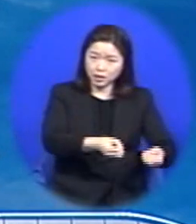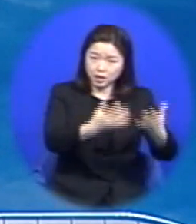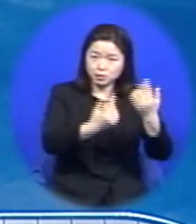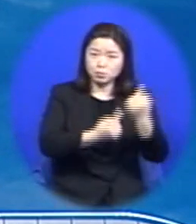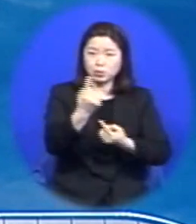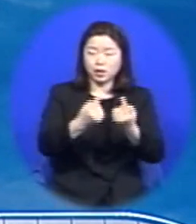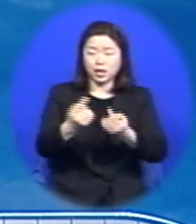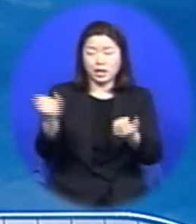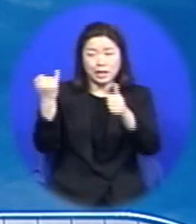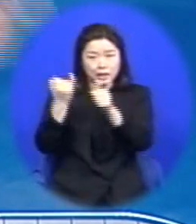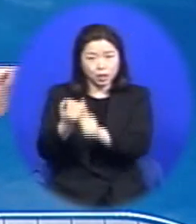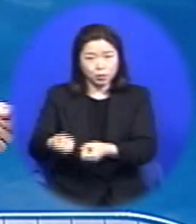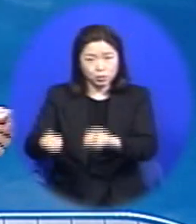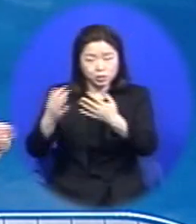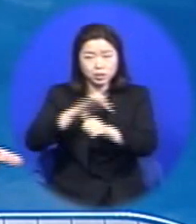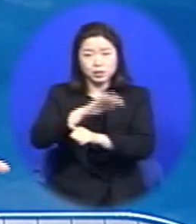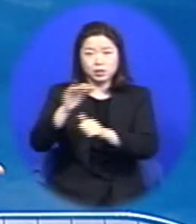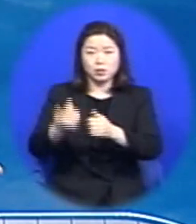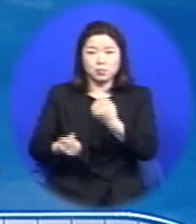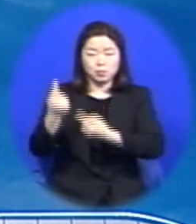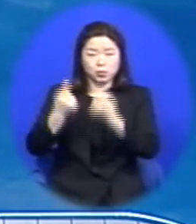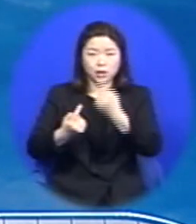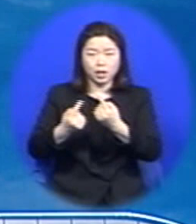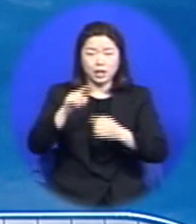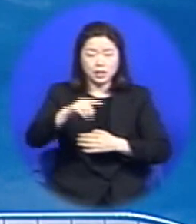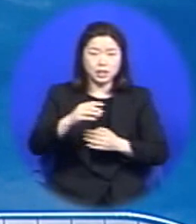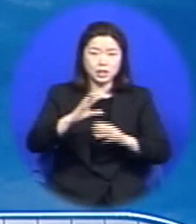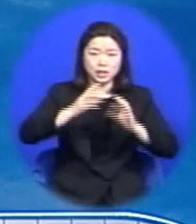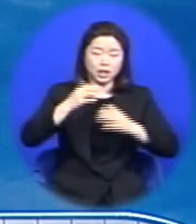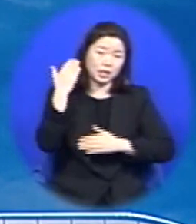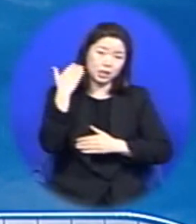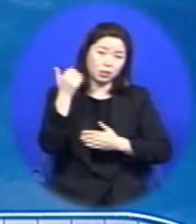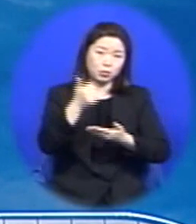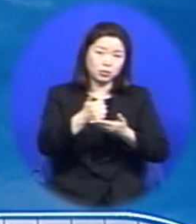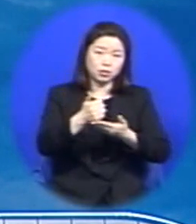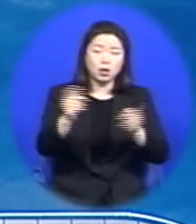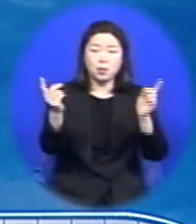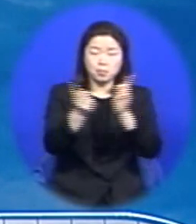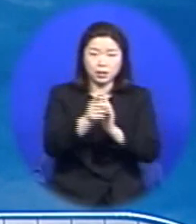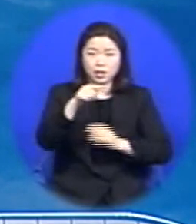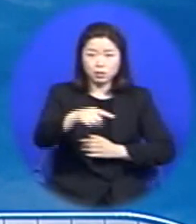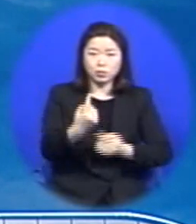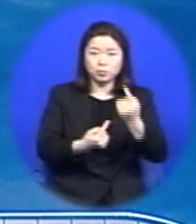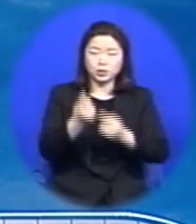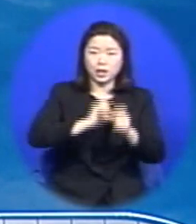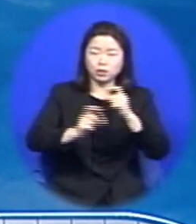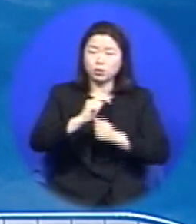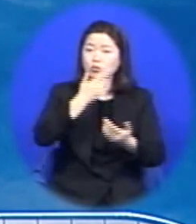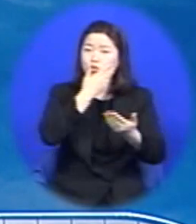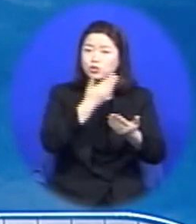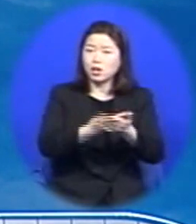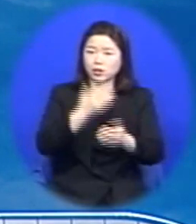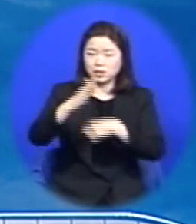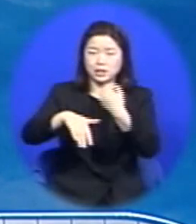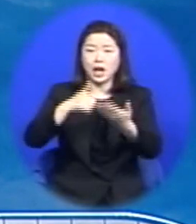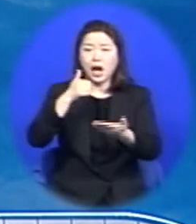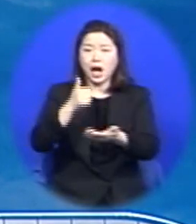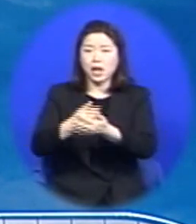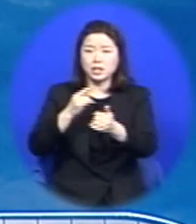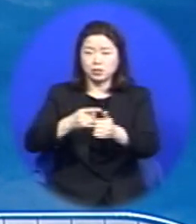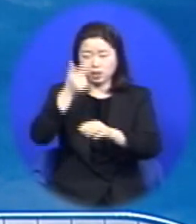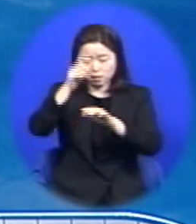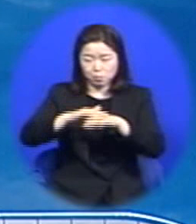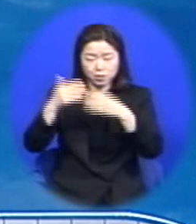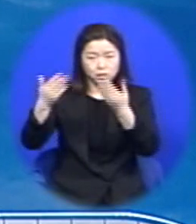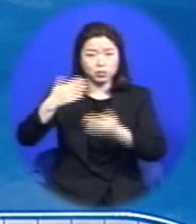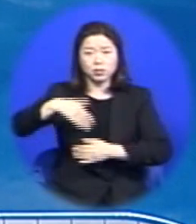결혼식보다 이 나라의 대통령을 만나는 것보다 사실은 더 중요한 것이 하나님께 드리는 예배 드리러 가는 시간.